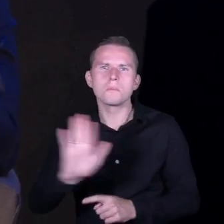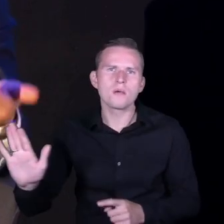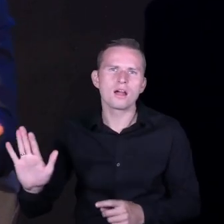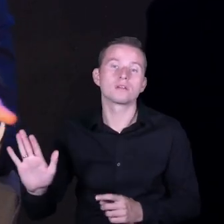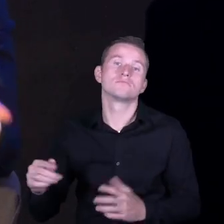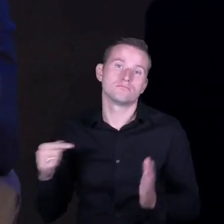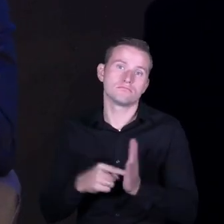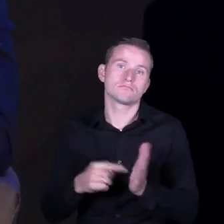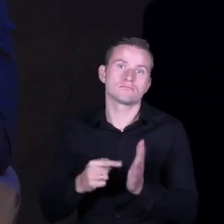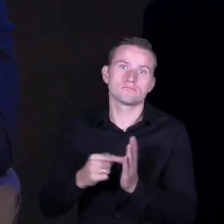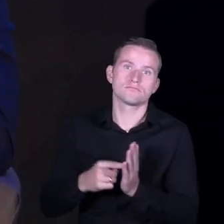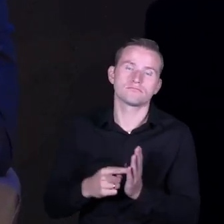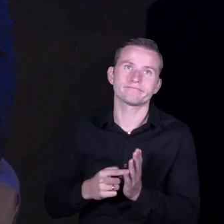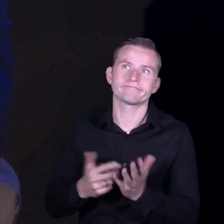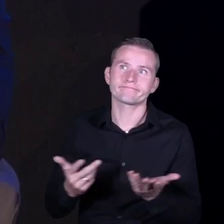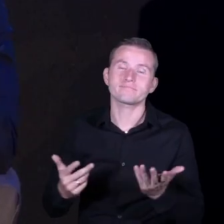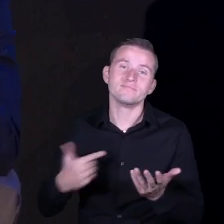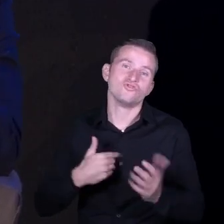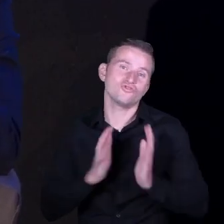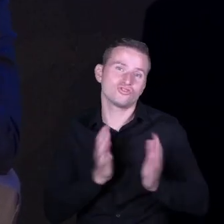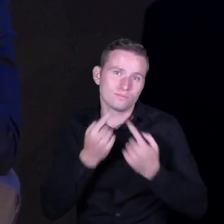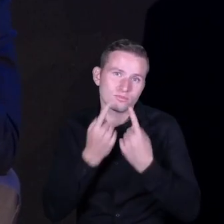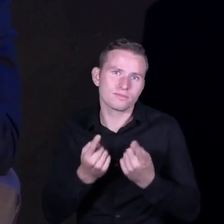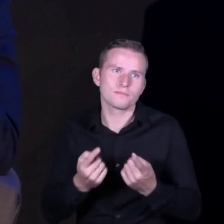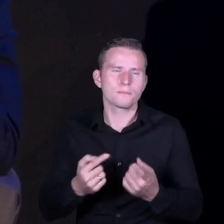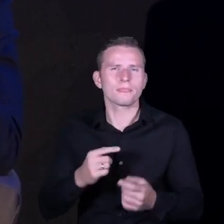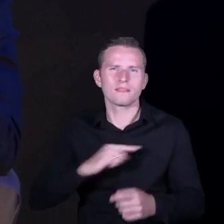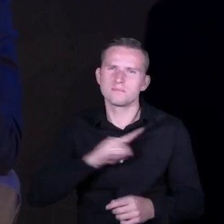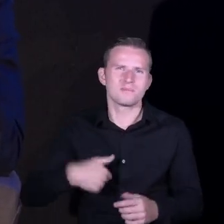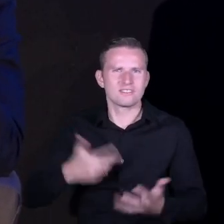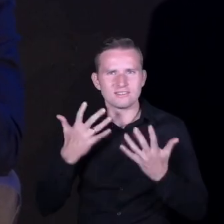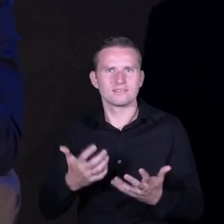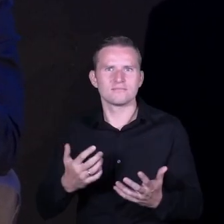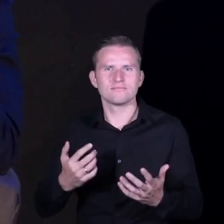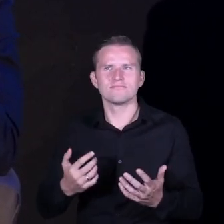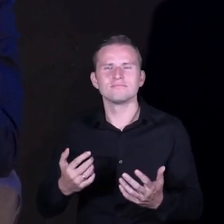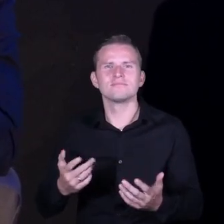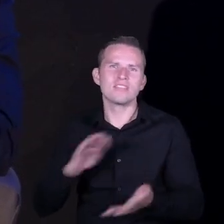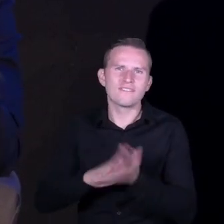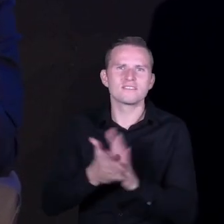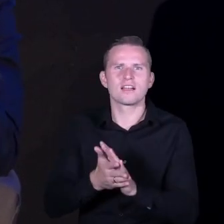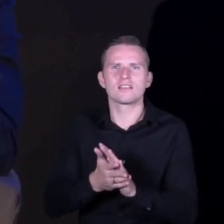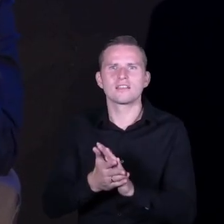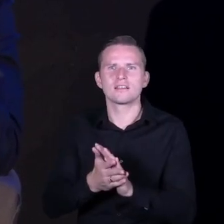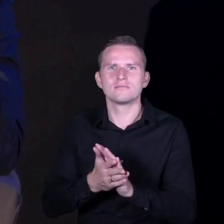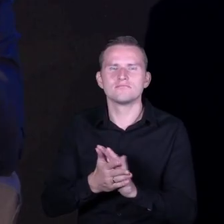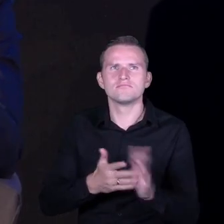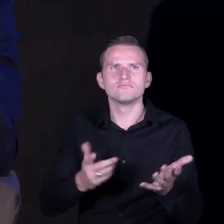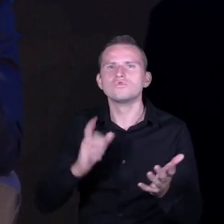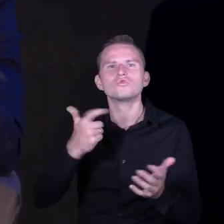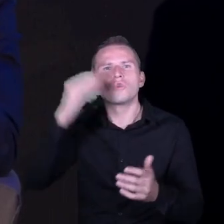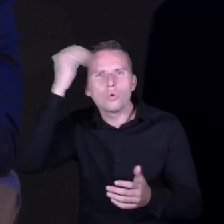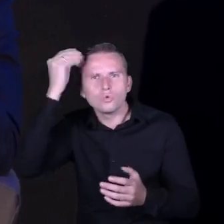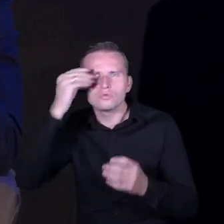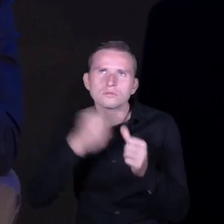I po prostu powiem szczerze, no będziemy chcieli się na pewno posiłkować waszymi wnioskami w dużej mierze, ale też